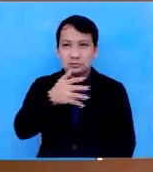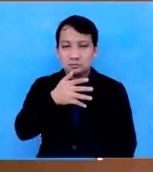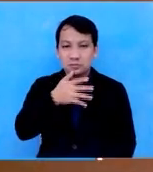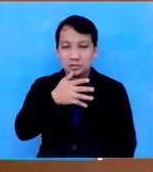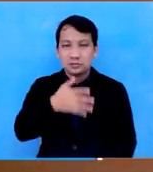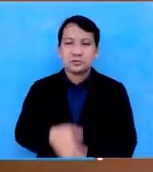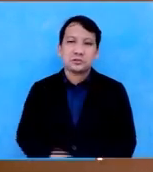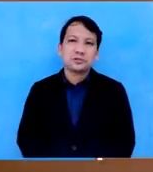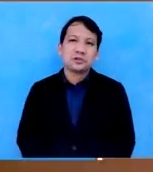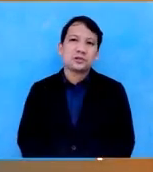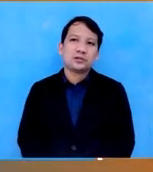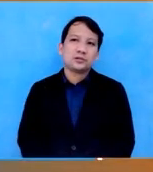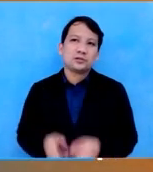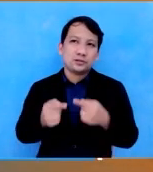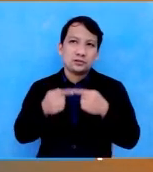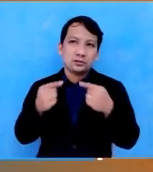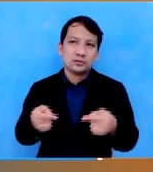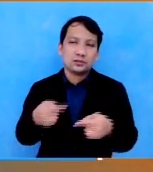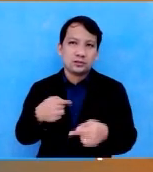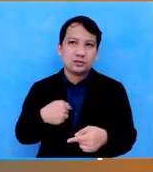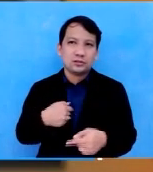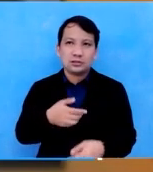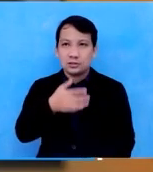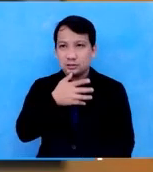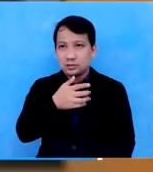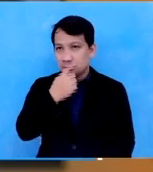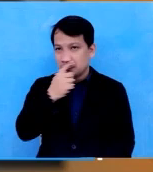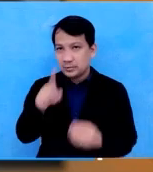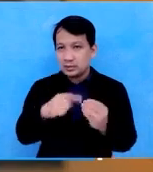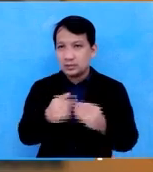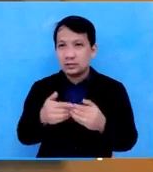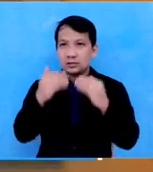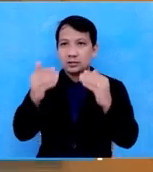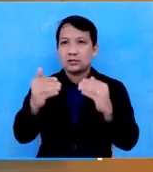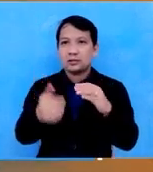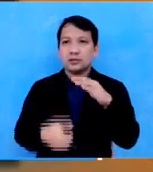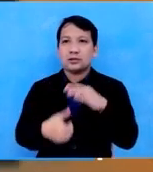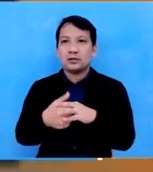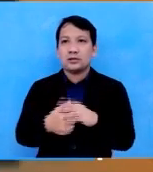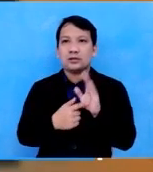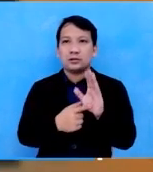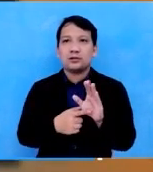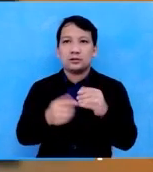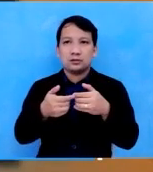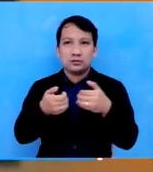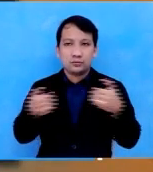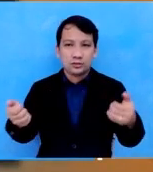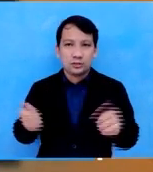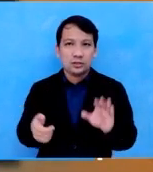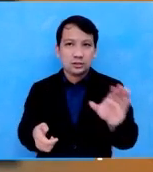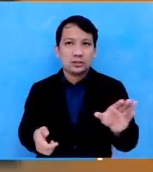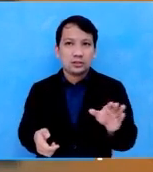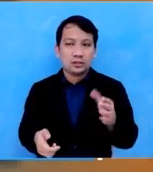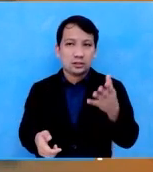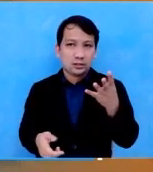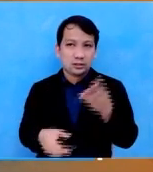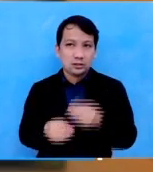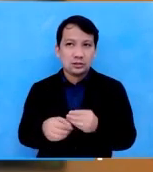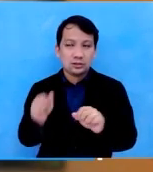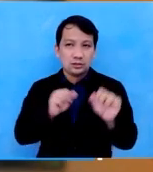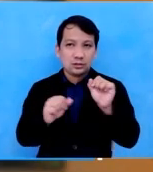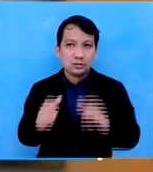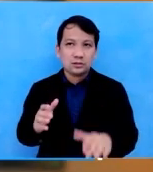talagang nilalaban ko yun. Sinabi niya yan matapos pumutok ang mga balibalitang hiwalay na sila ng aktor na si